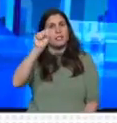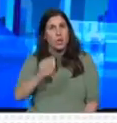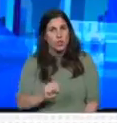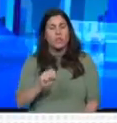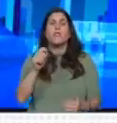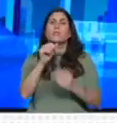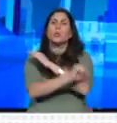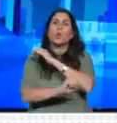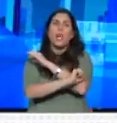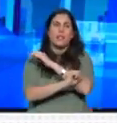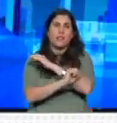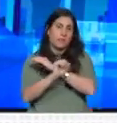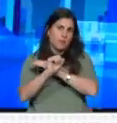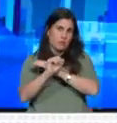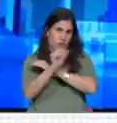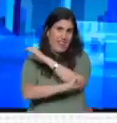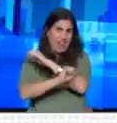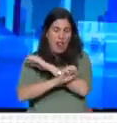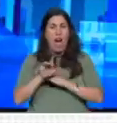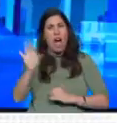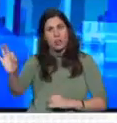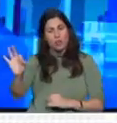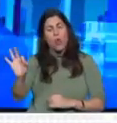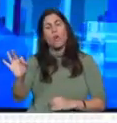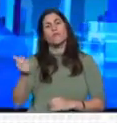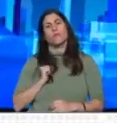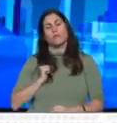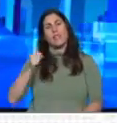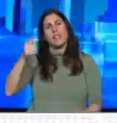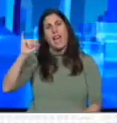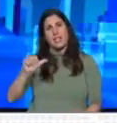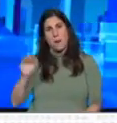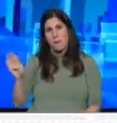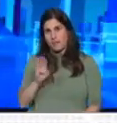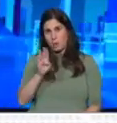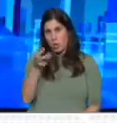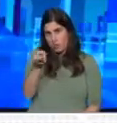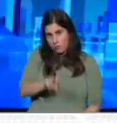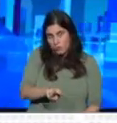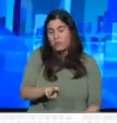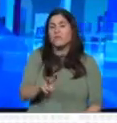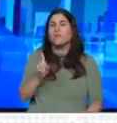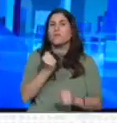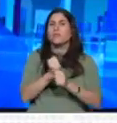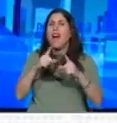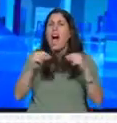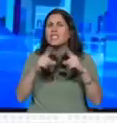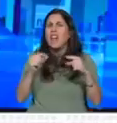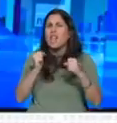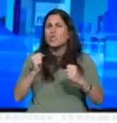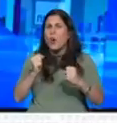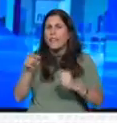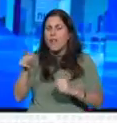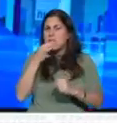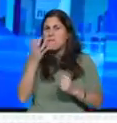סטודנט במכללה שאחיו, סמל ראשון גל בסון, נהרג במבצע צוק איתן. איך